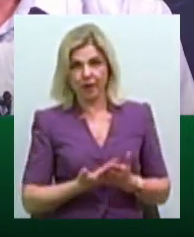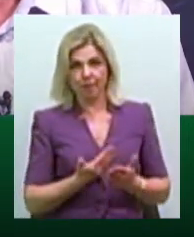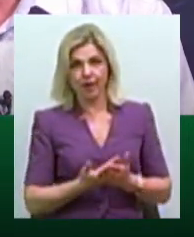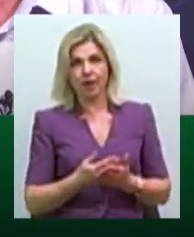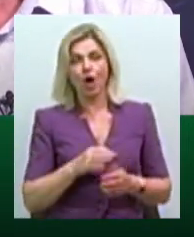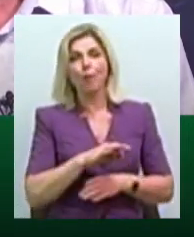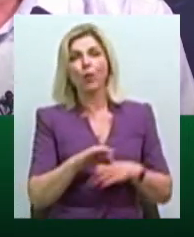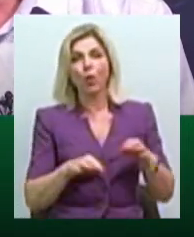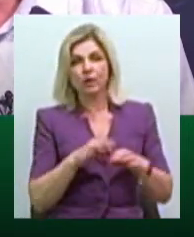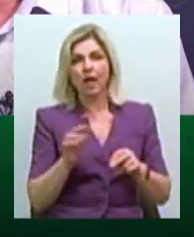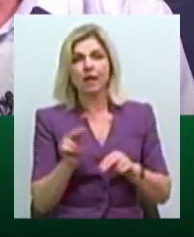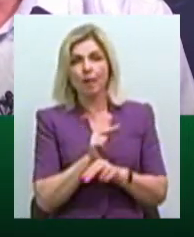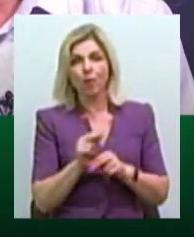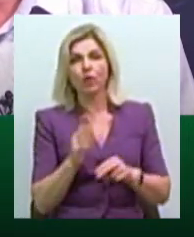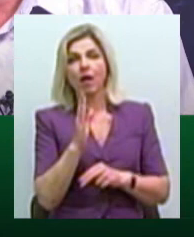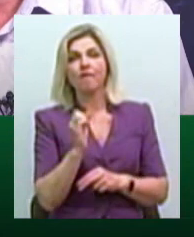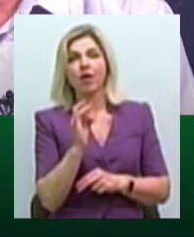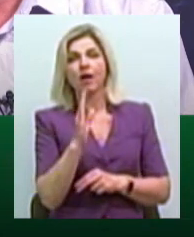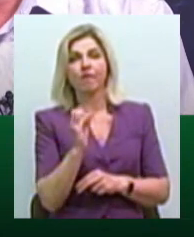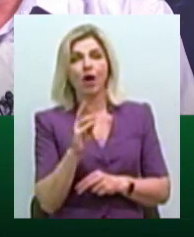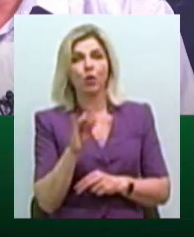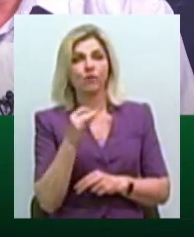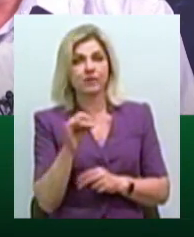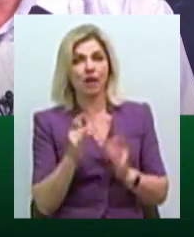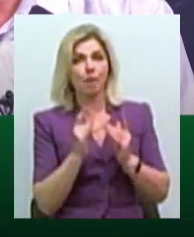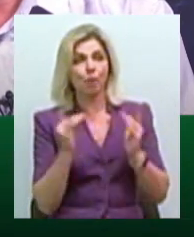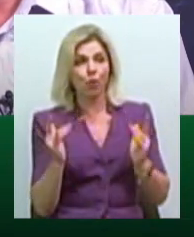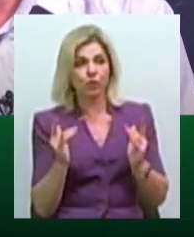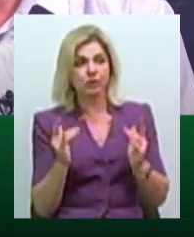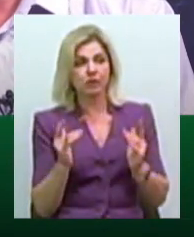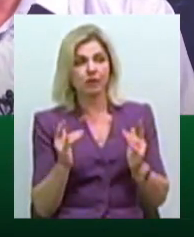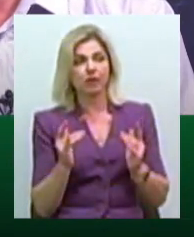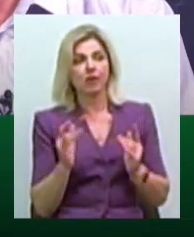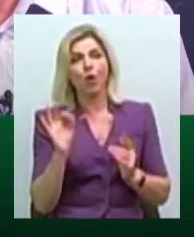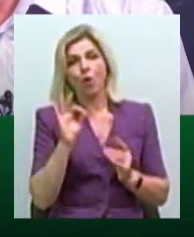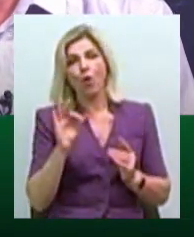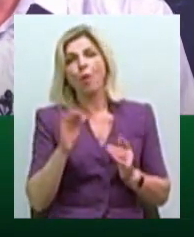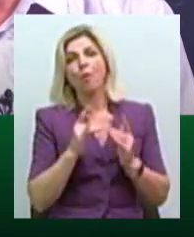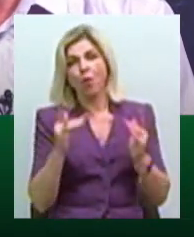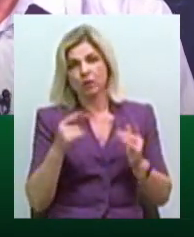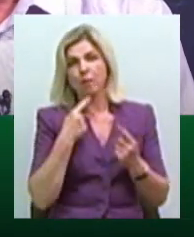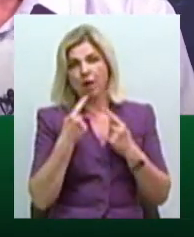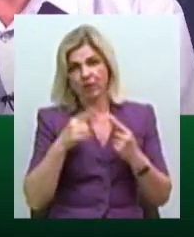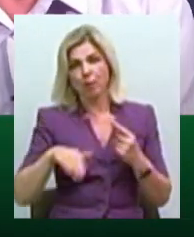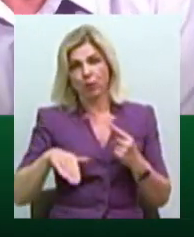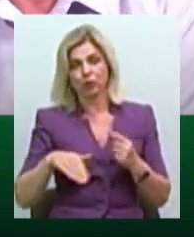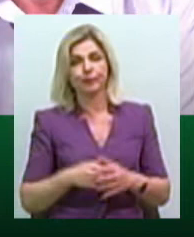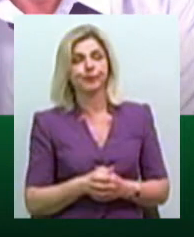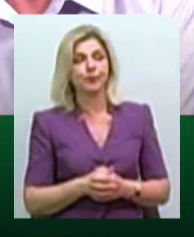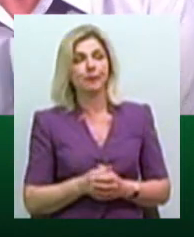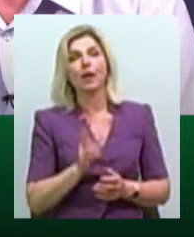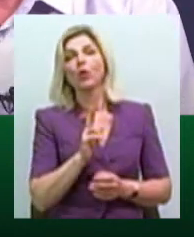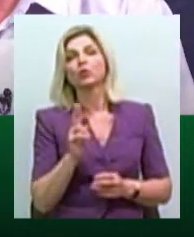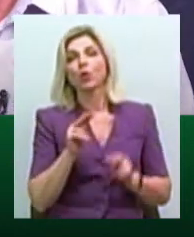проектирования ремонта Варварского моста нашего, там, Южно-Бужского. Про місто трошки поговоримо, да, обов'язково. Хто стежить